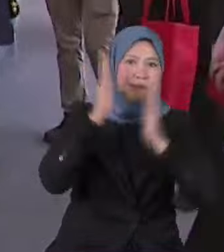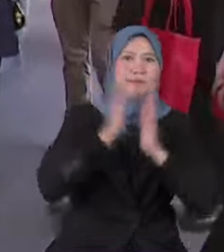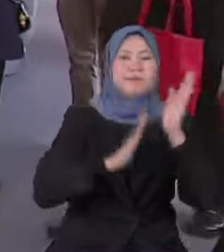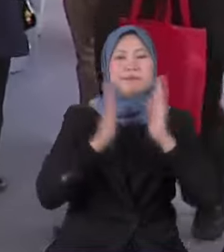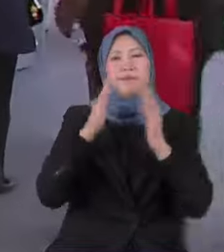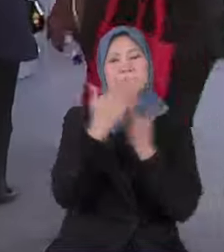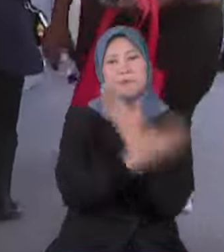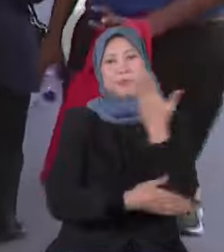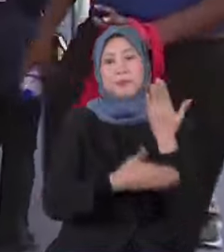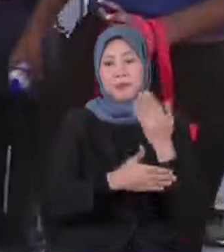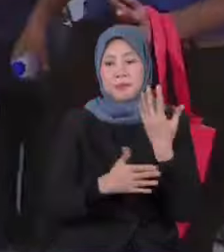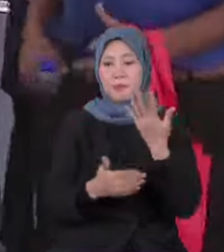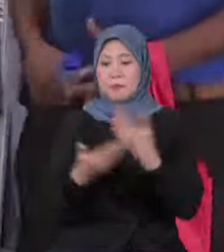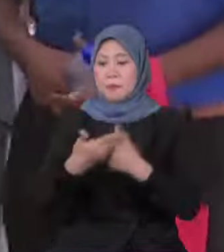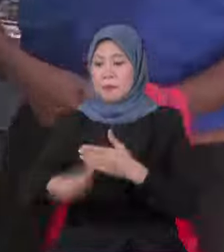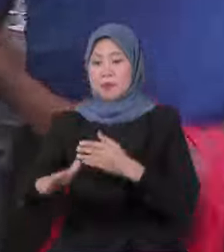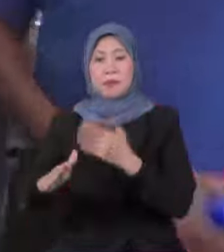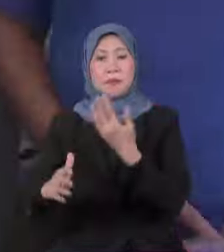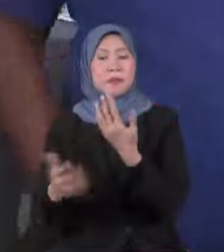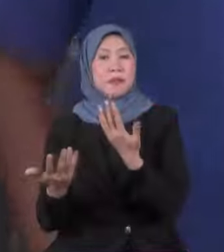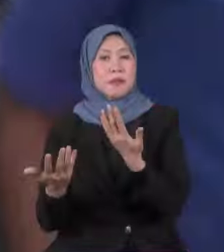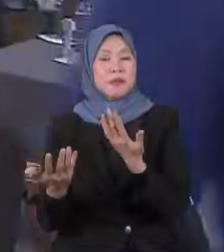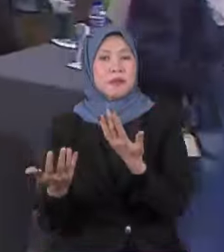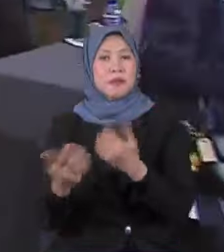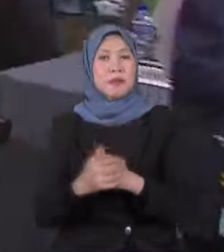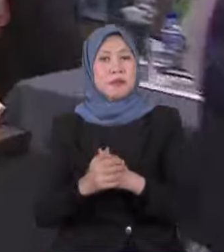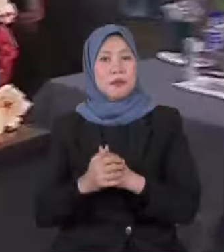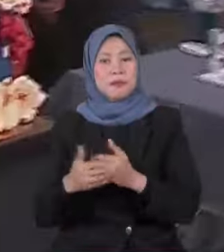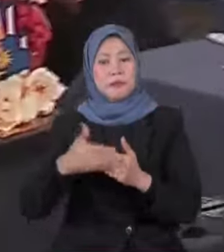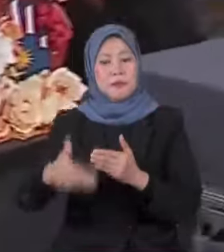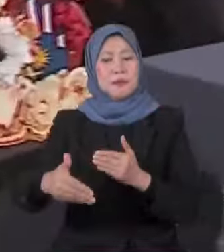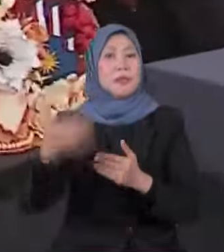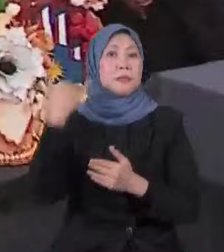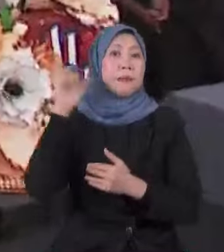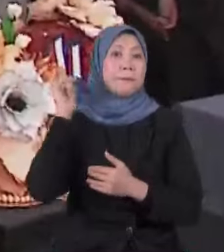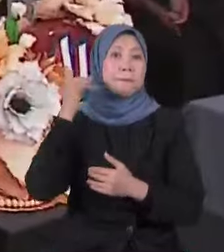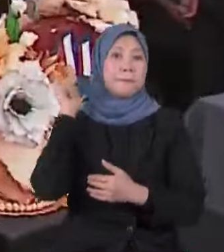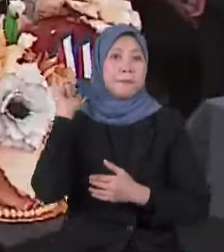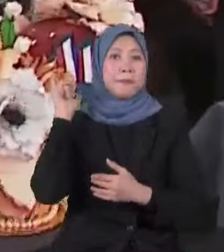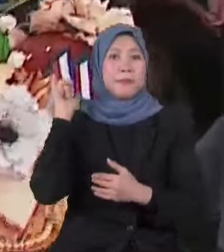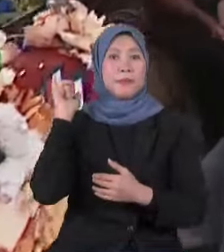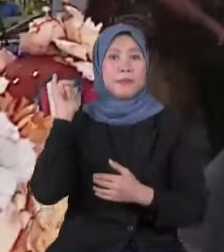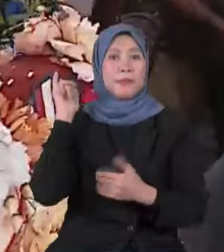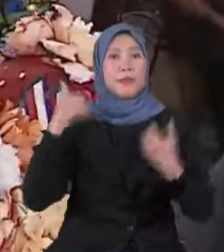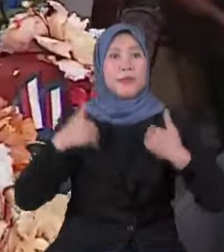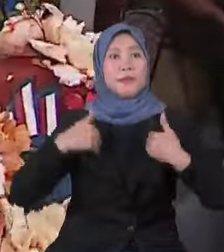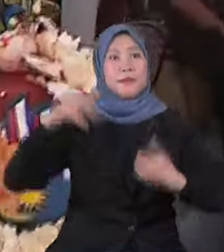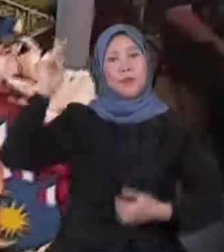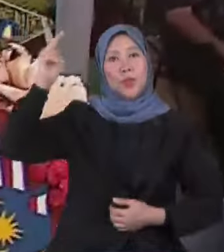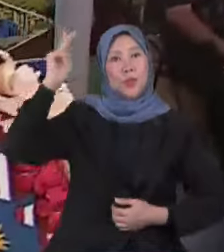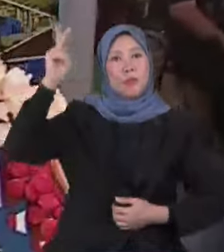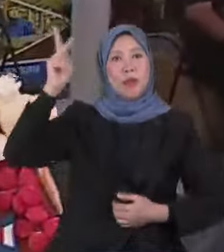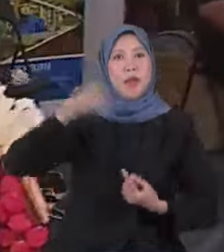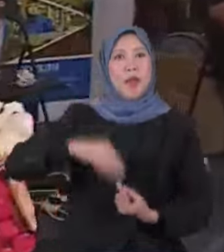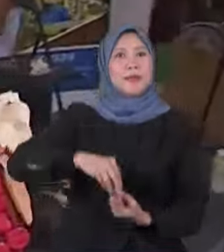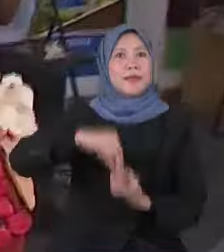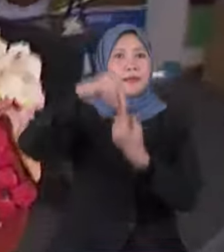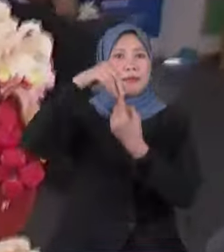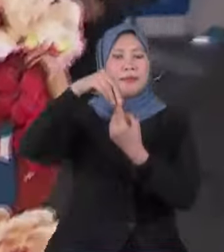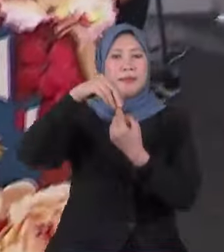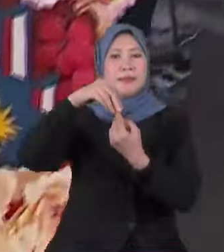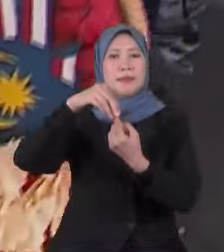selepas 15 tu juga kita ada khutbah Jumaat semalam. Semalam kita ada khutbah khas untuk